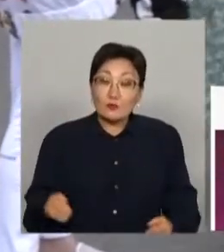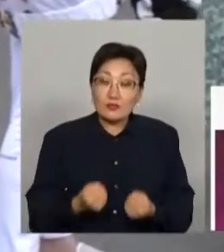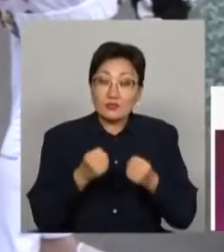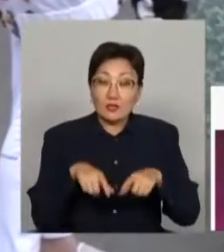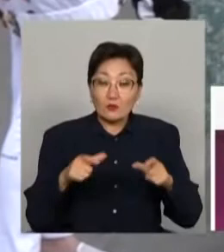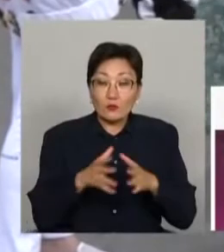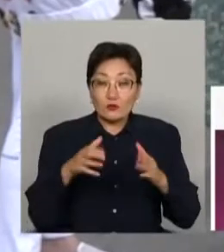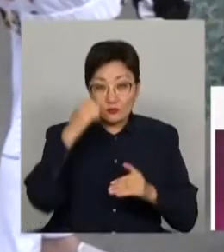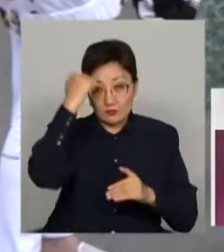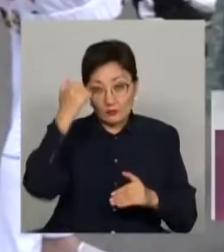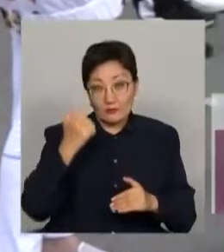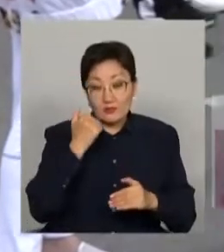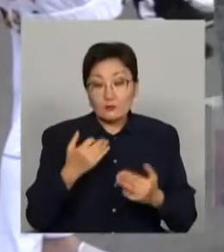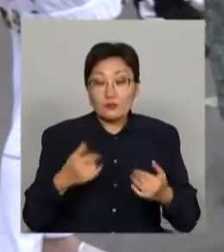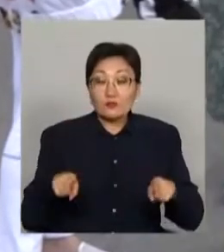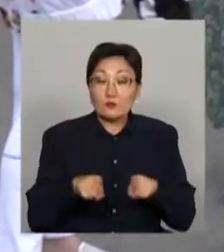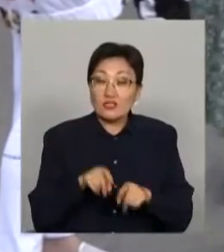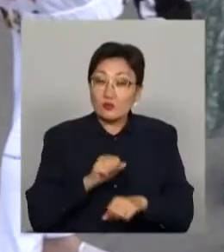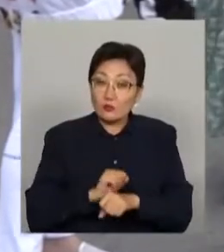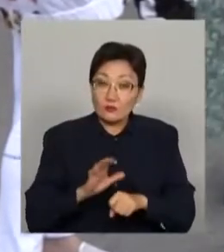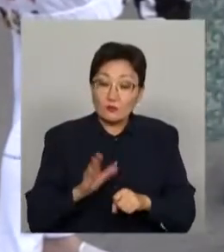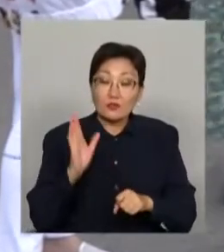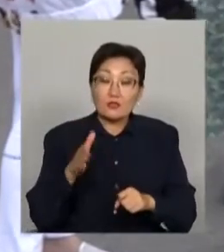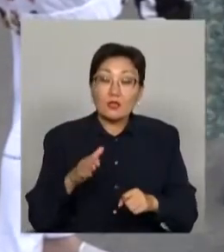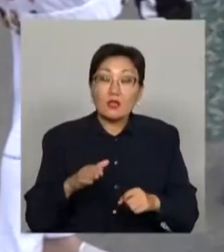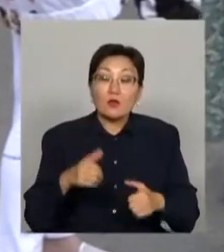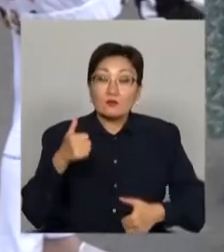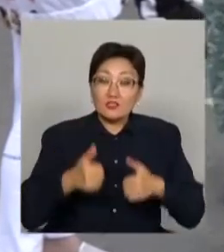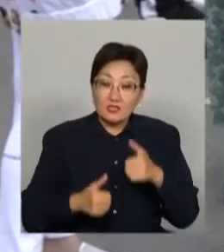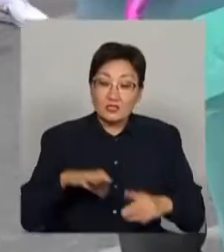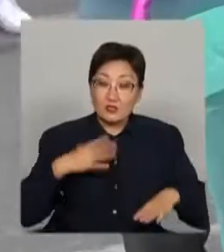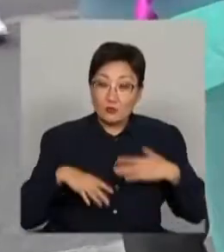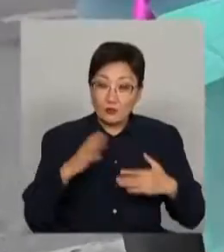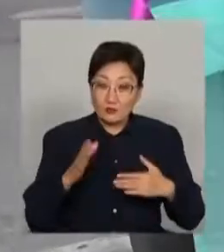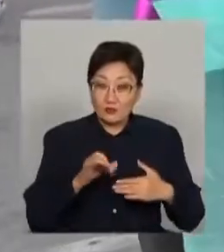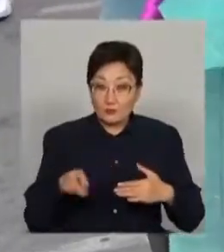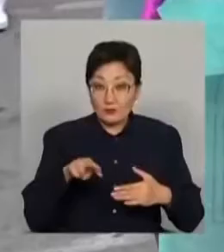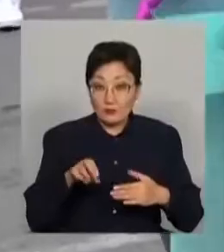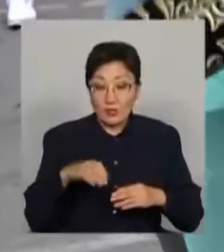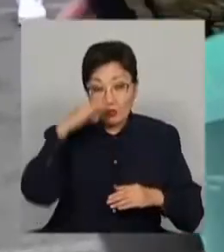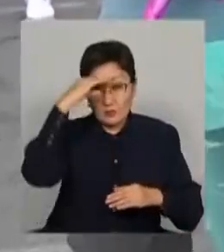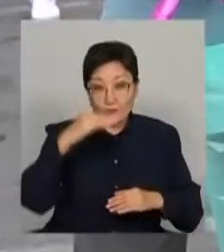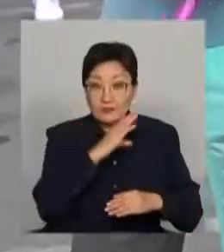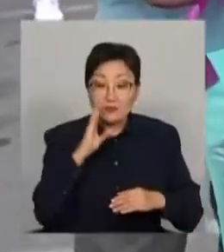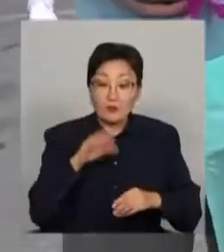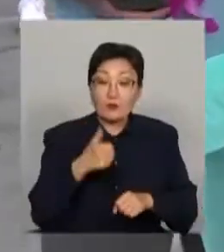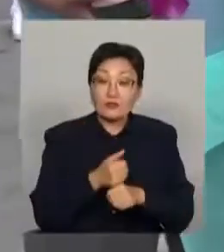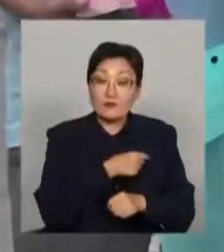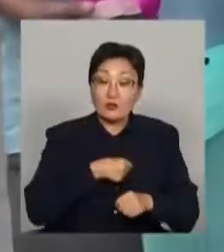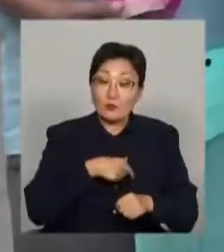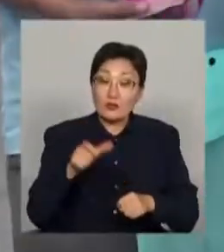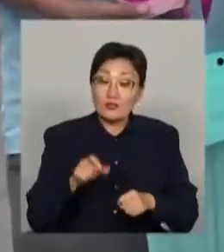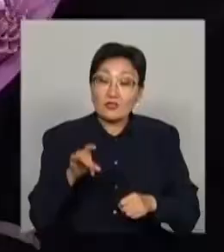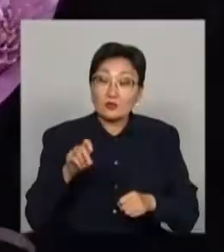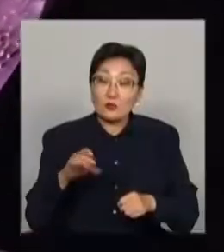білдіргендерге алғысым шексіз. Енді мұнымен тоқтамай, алдағы бәсекелерге дайындаламын. Сондай-ақ ата-аналар бас бапкер Елдос Аманжоловтың